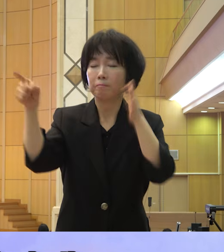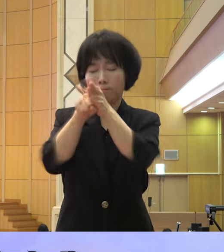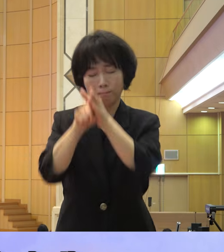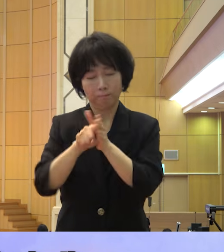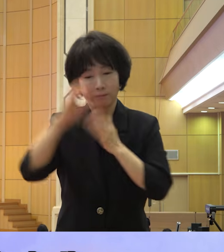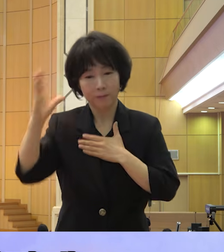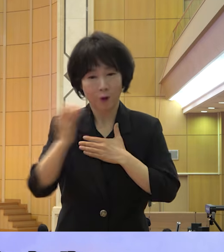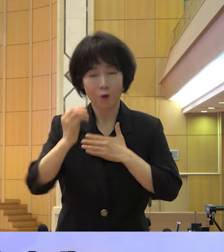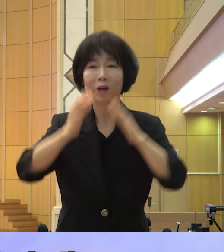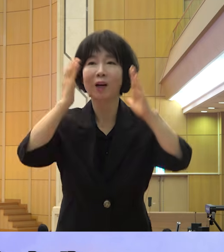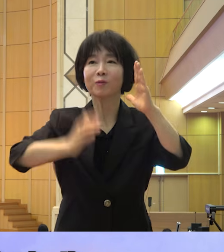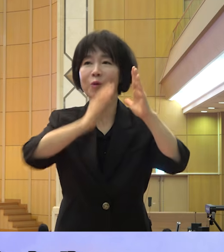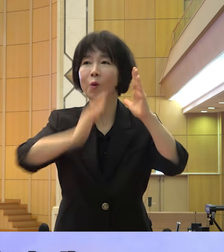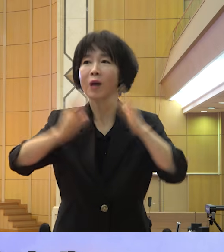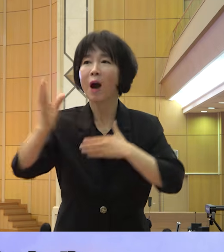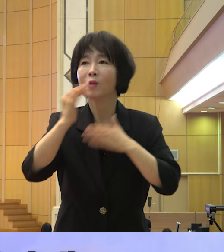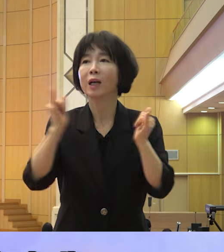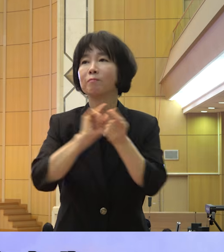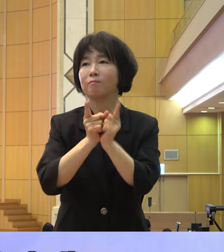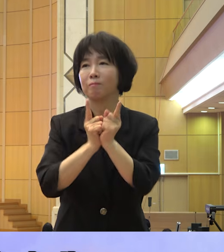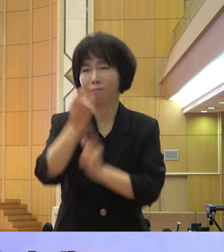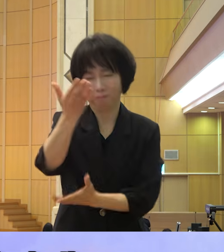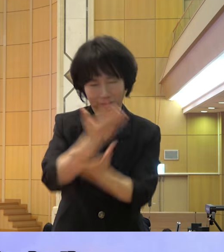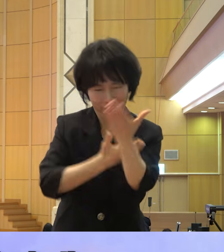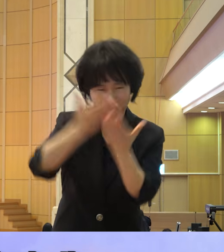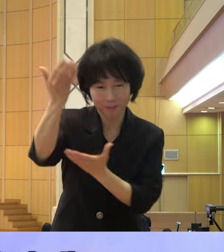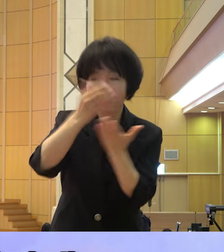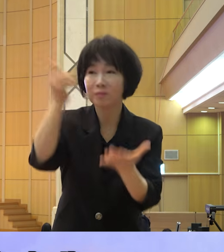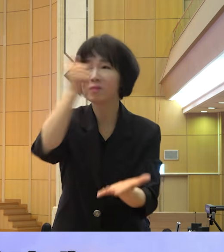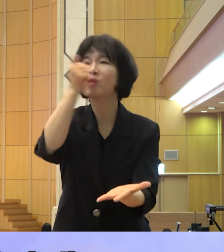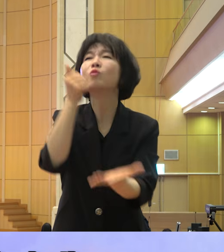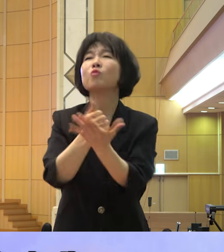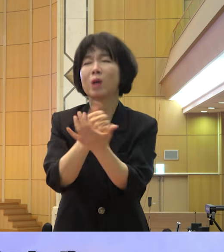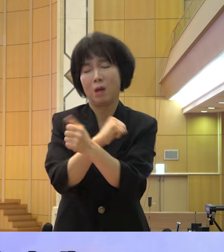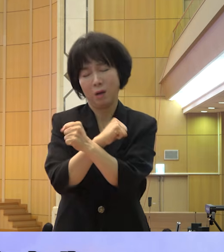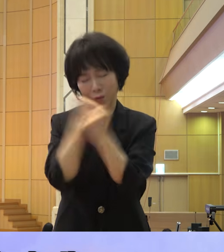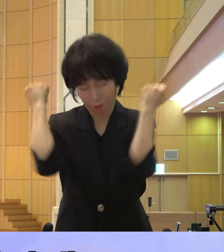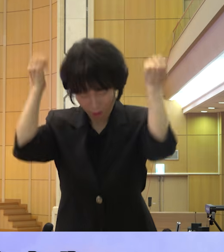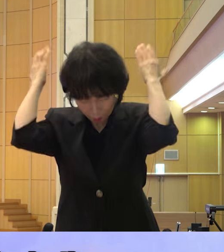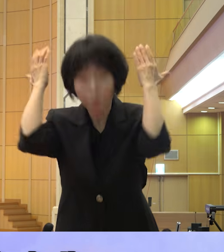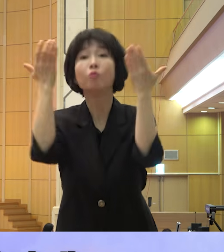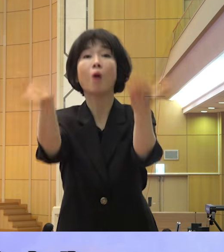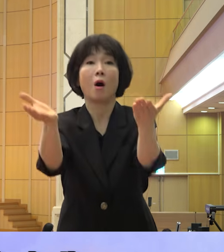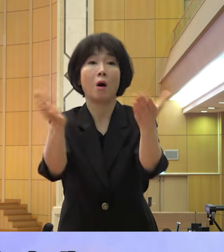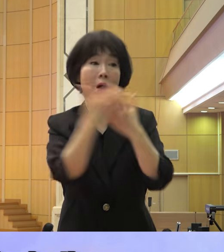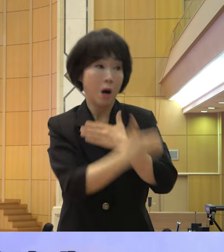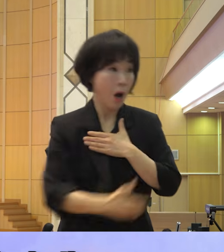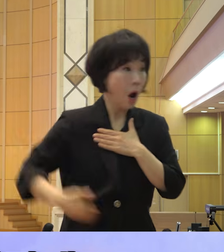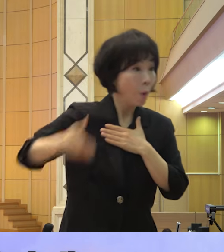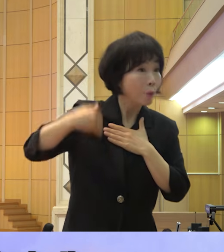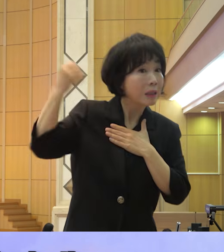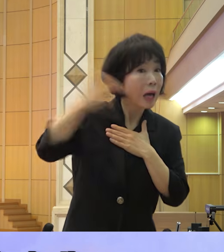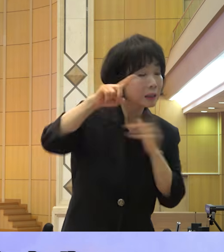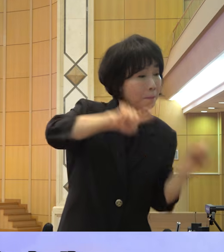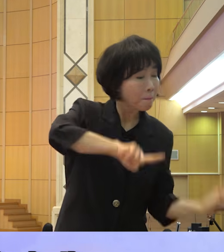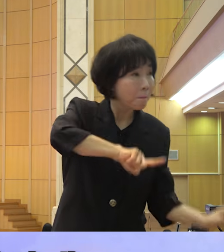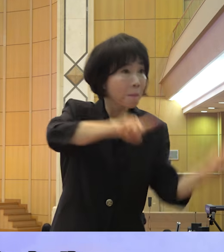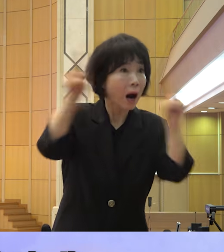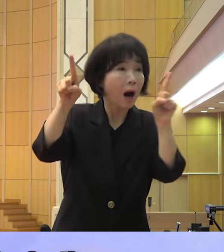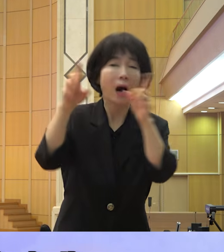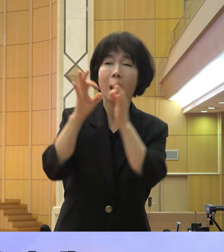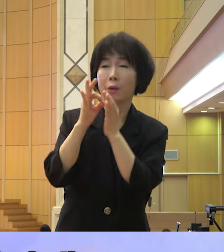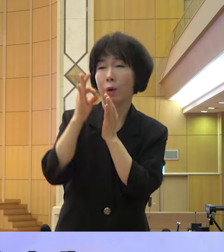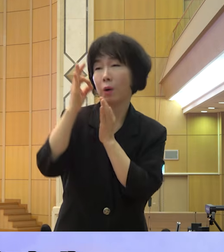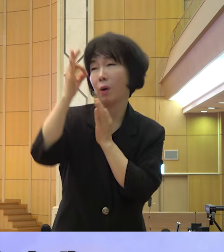성령을 믿사오며 거룩한 공예와 성도가 서로 교통하는 것과 죄를 사하여 주시는 것과 몸이 다시